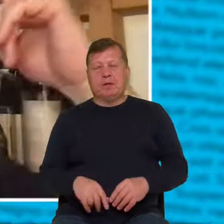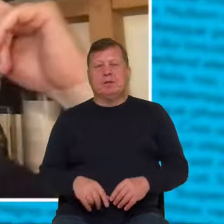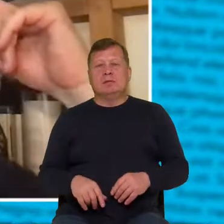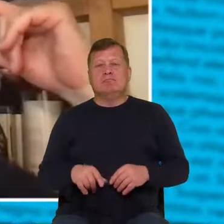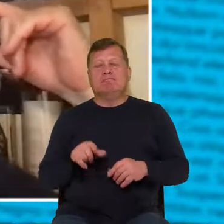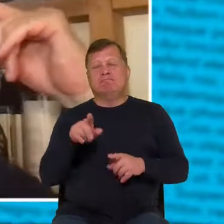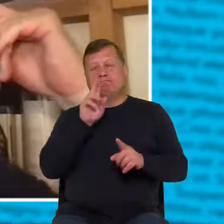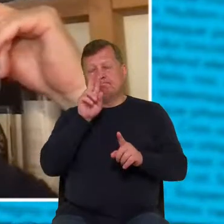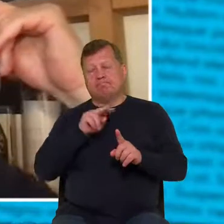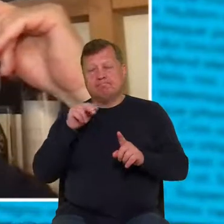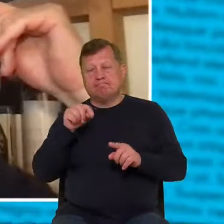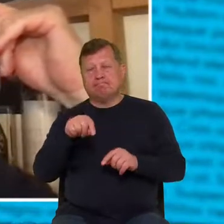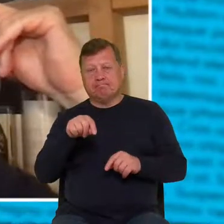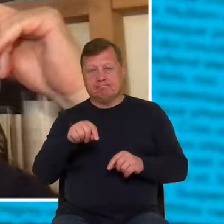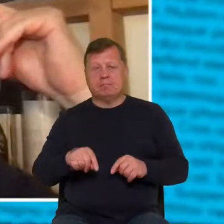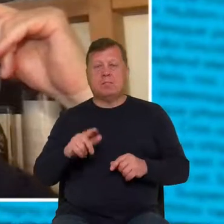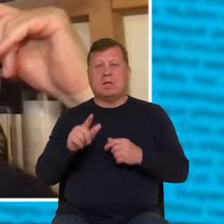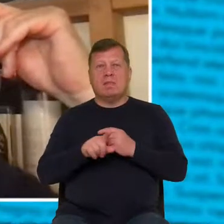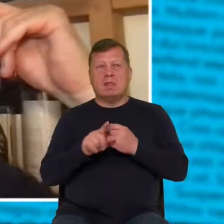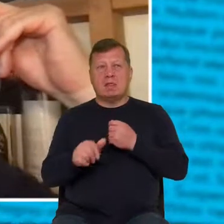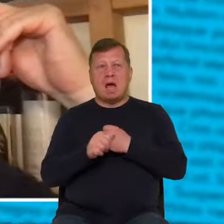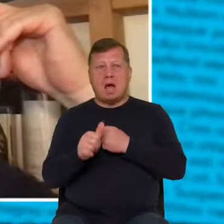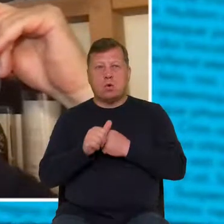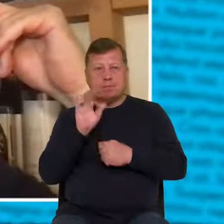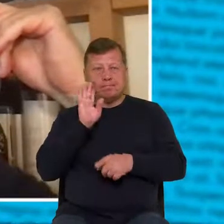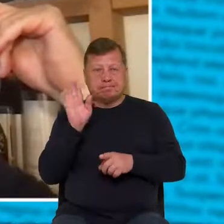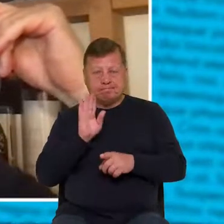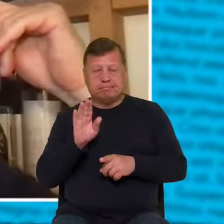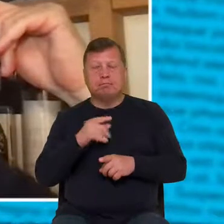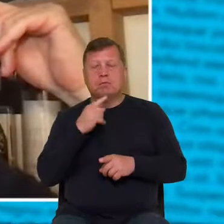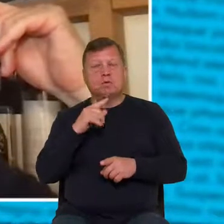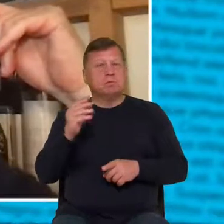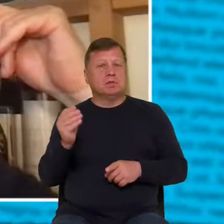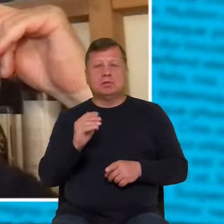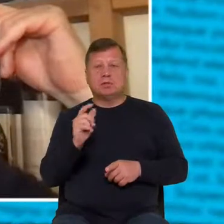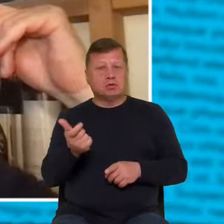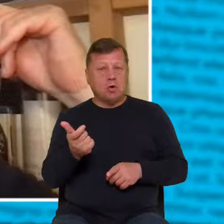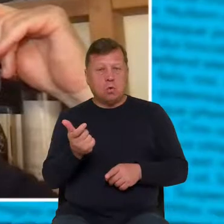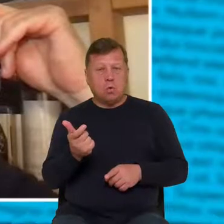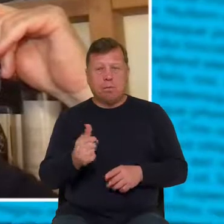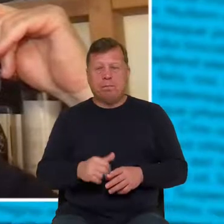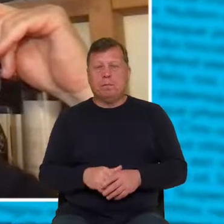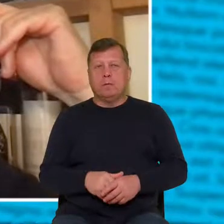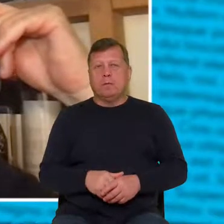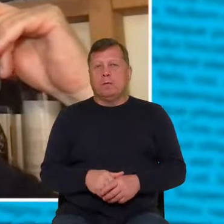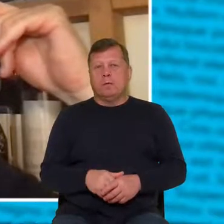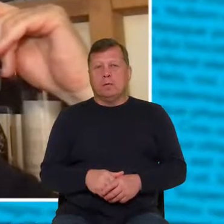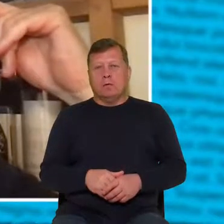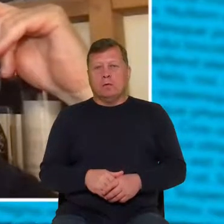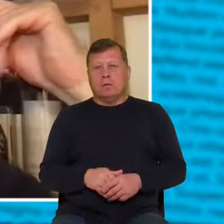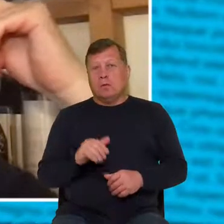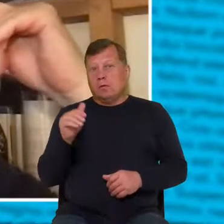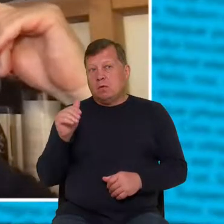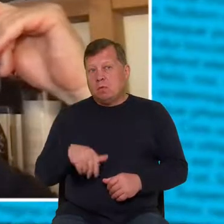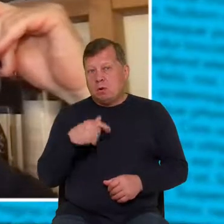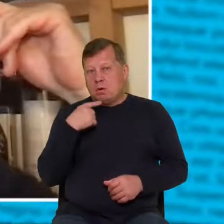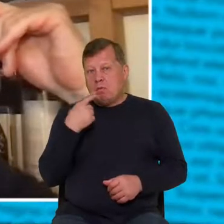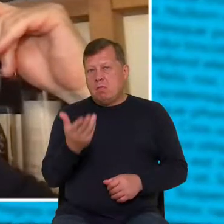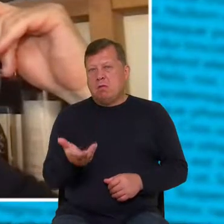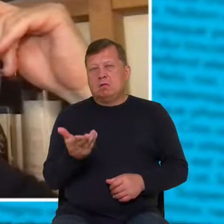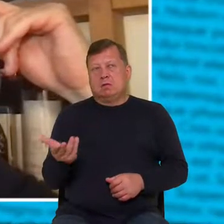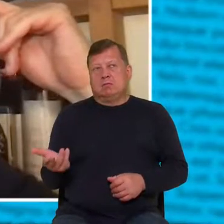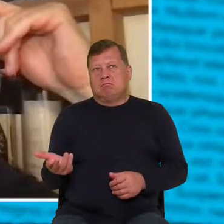samej perspektywy, w tym samym argumencie jeszcze, również jest to możliwość udania się